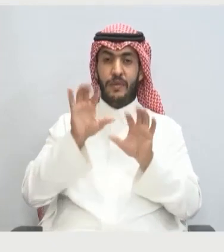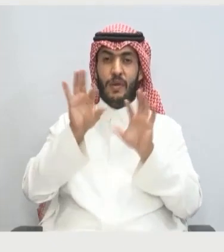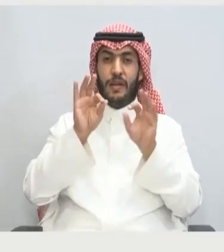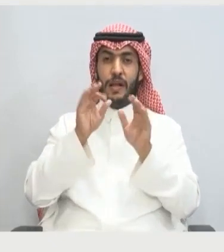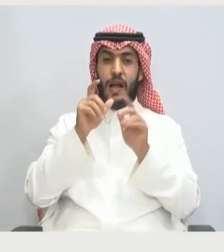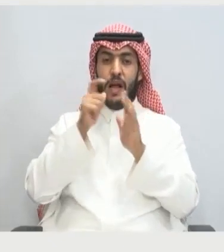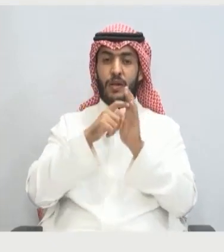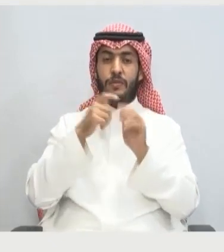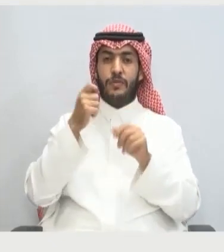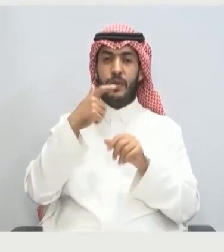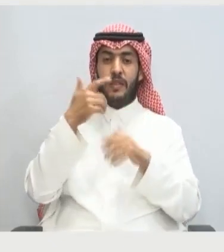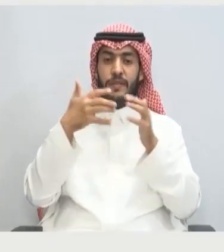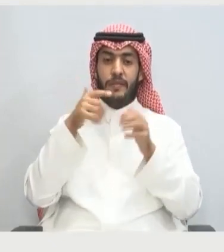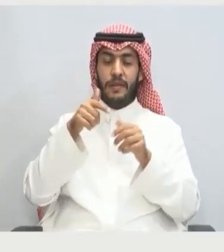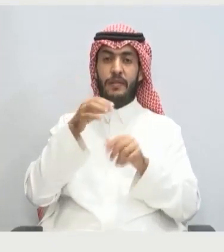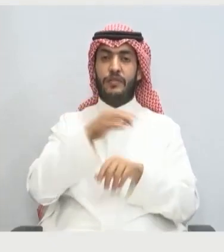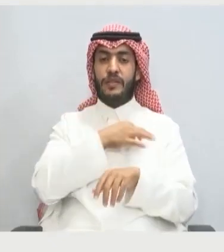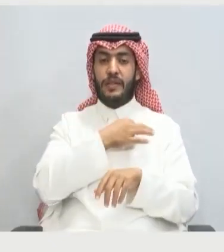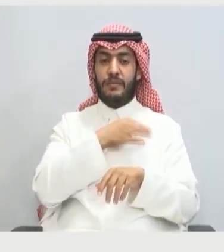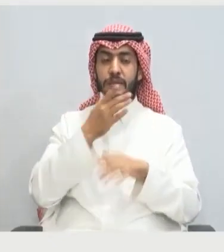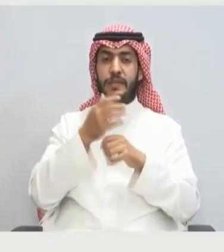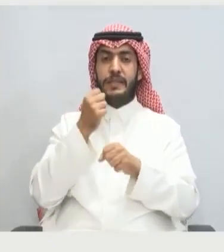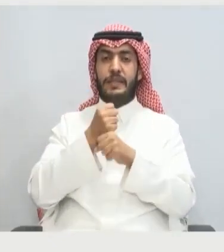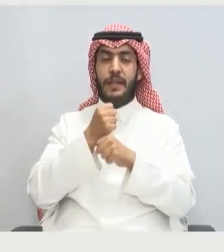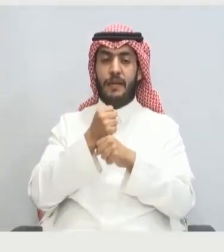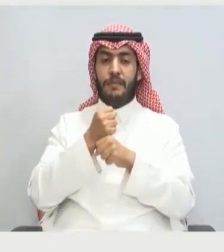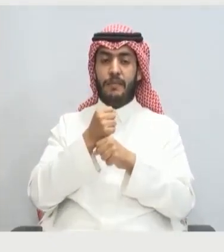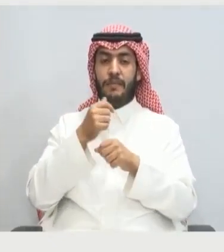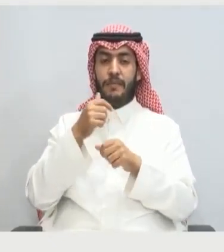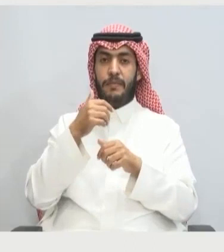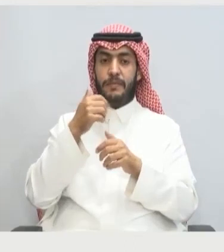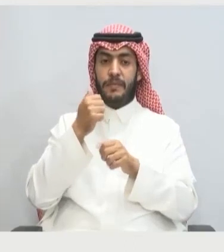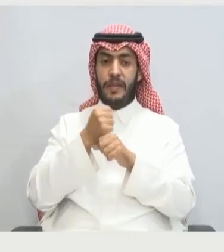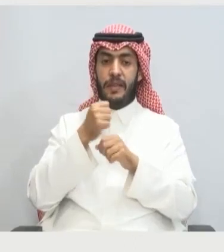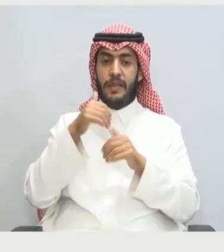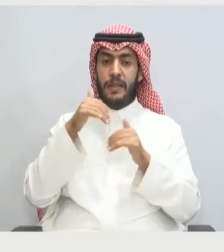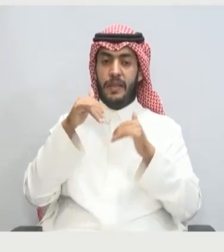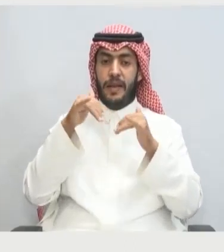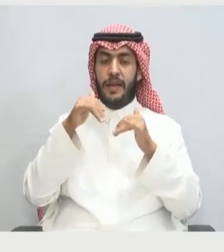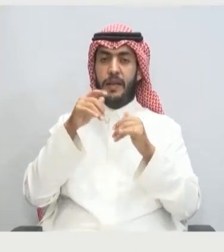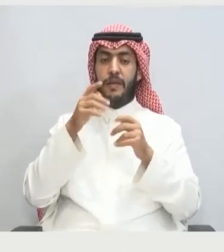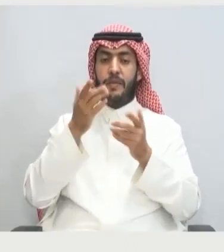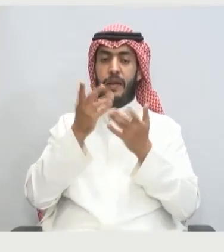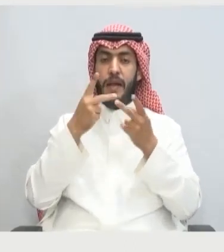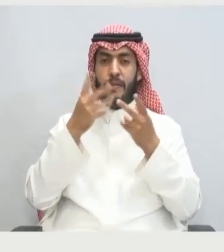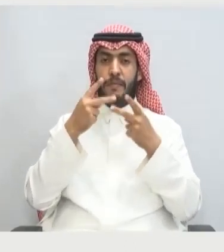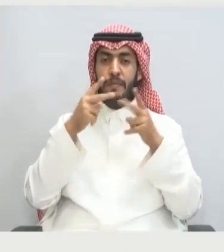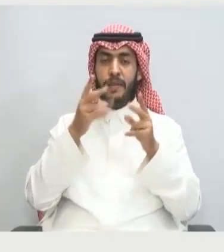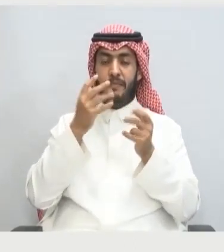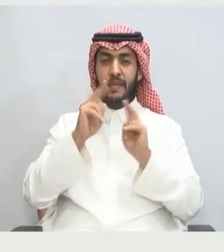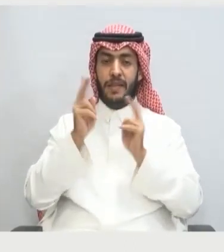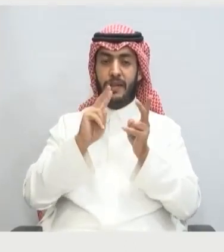يحدد قانون سرعه التفاعل قلنا انه تجريبيا باستخدام الطريقه مقارنه السرعات الابتدائيه عندما اقوم